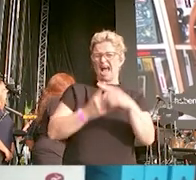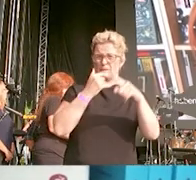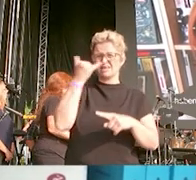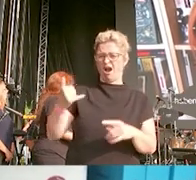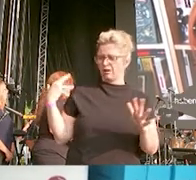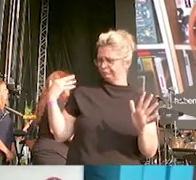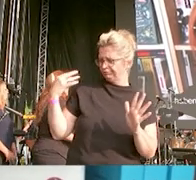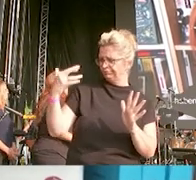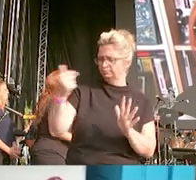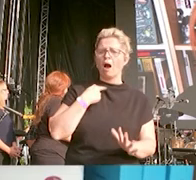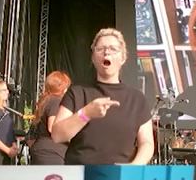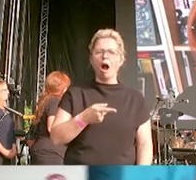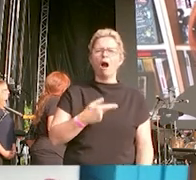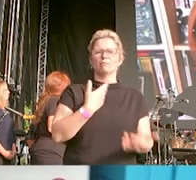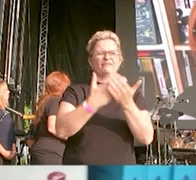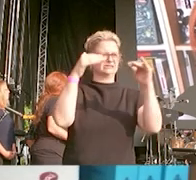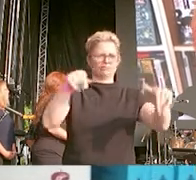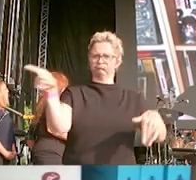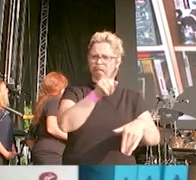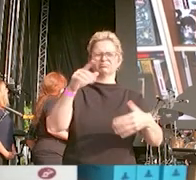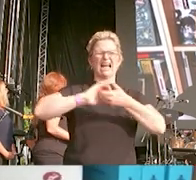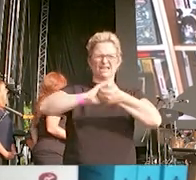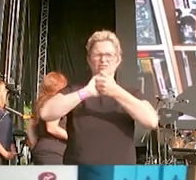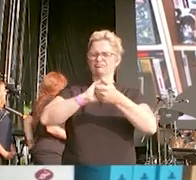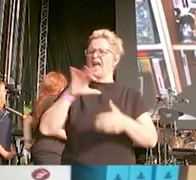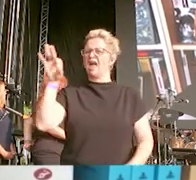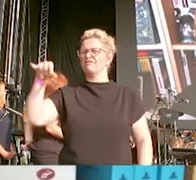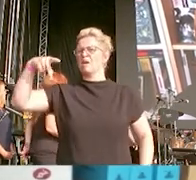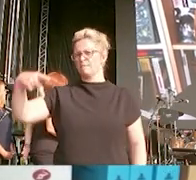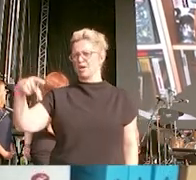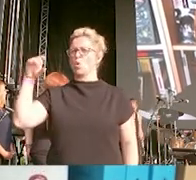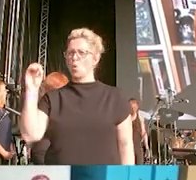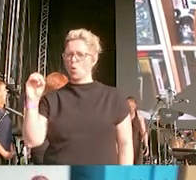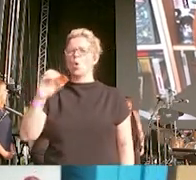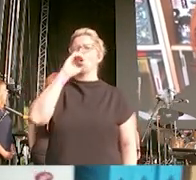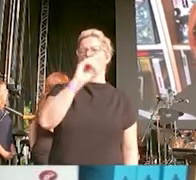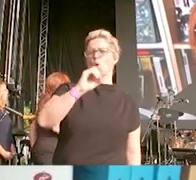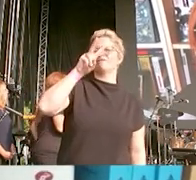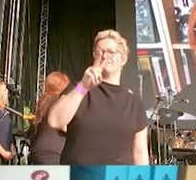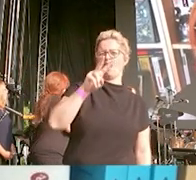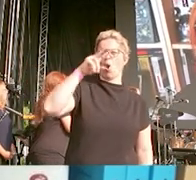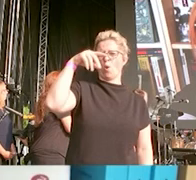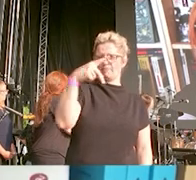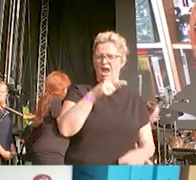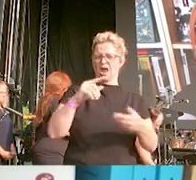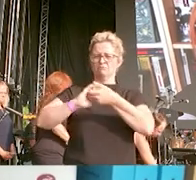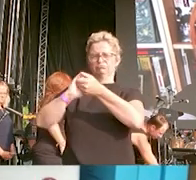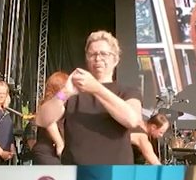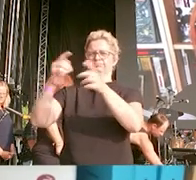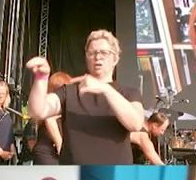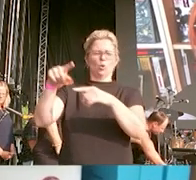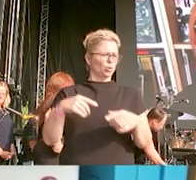und Enden gesehen, dass diese Koalition aus eben der FPÖ und der ÖVP es sehr schnell angeht und